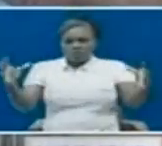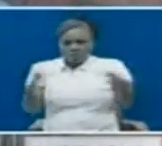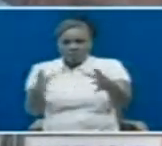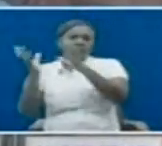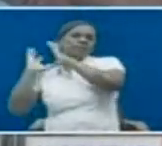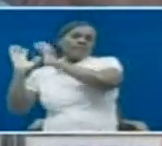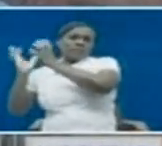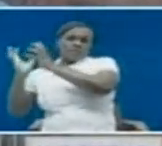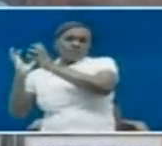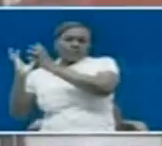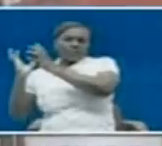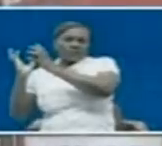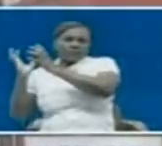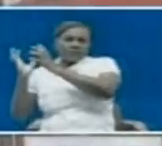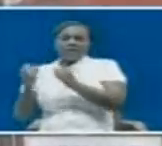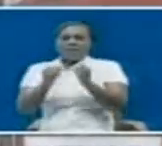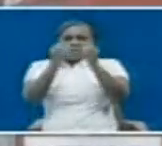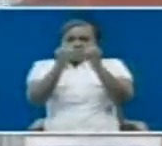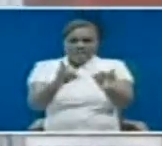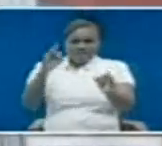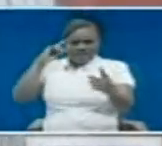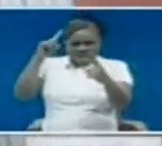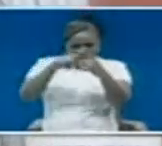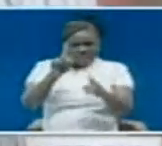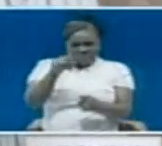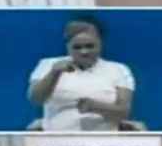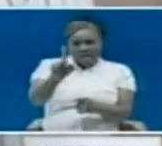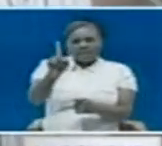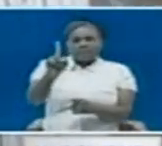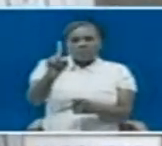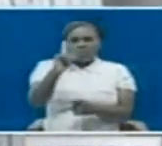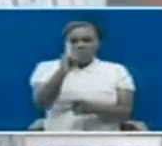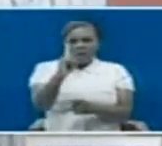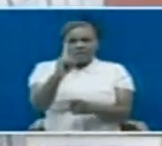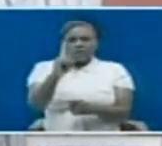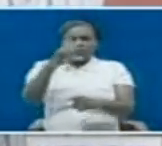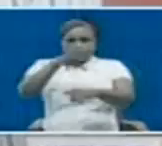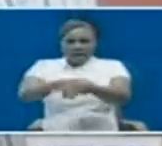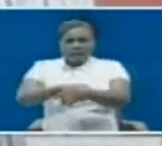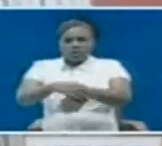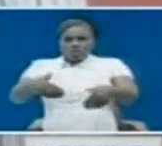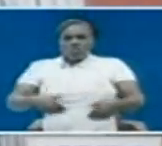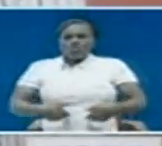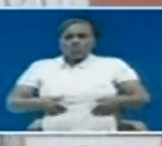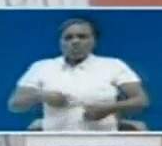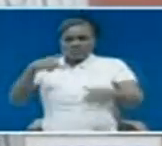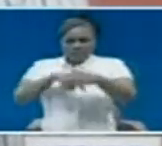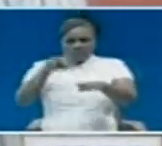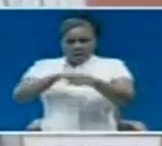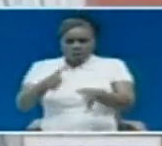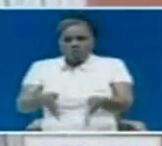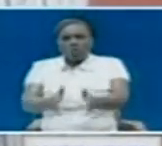Kilifi kwa malengo. Na ikiwa lengo moja wapo ni kuchukua vijana wa Kilifi kuwaweka